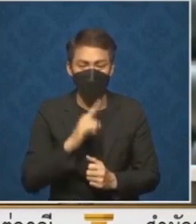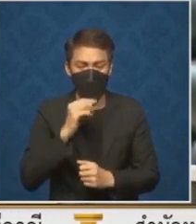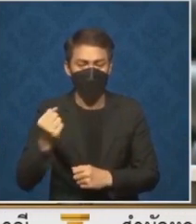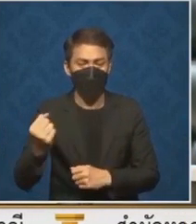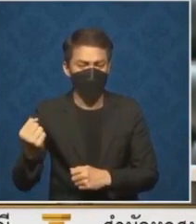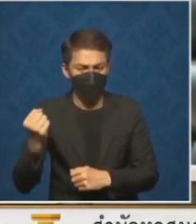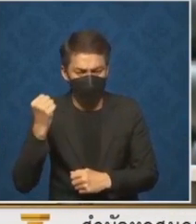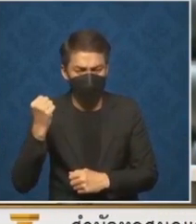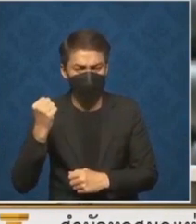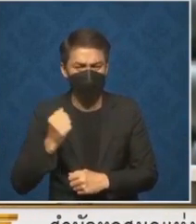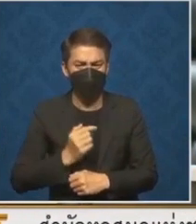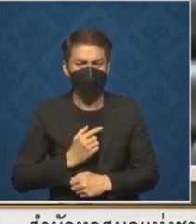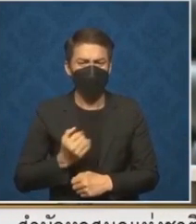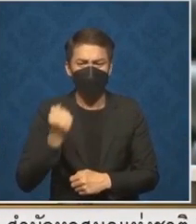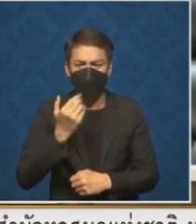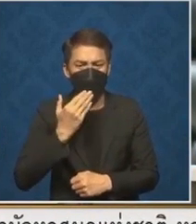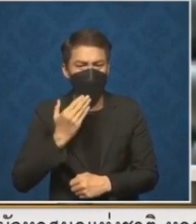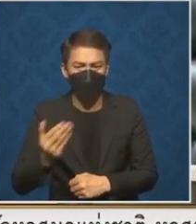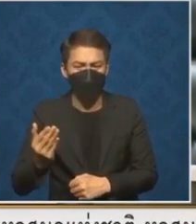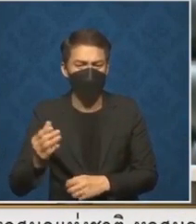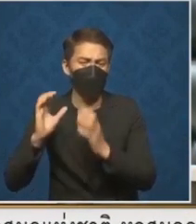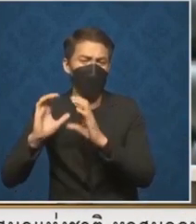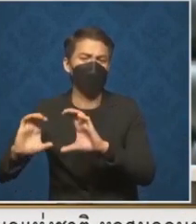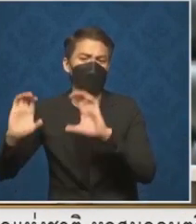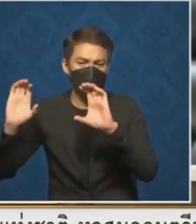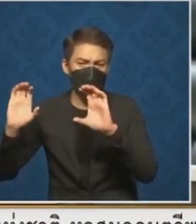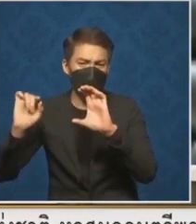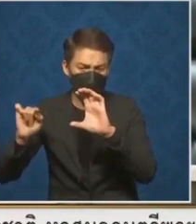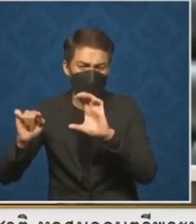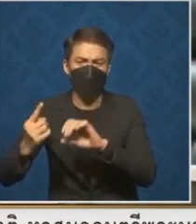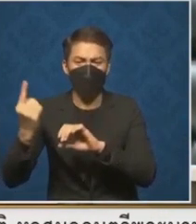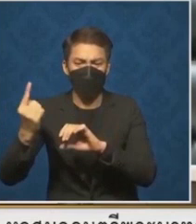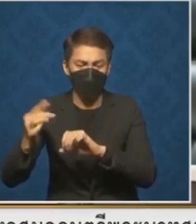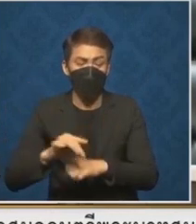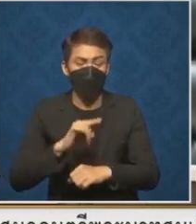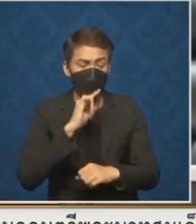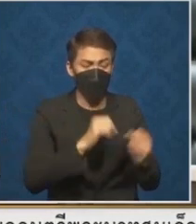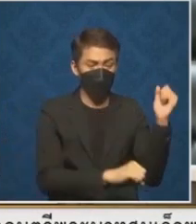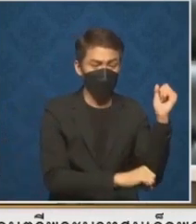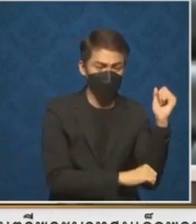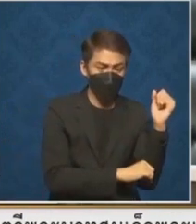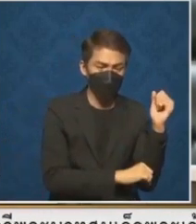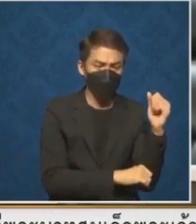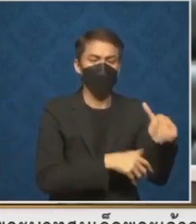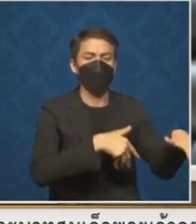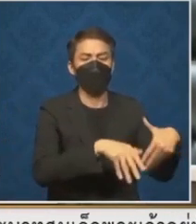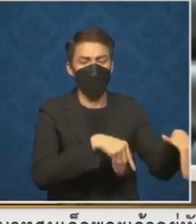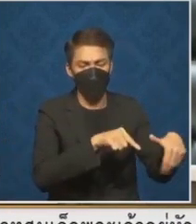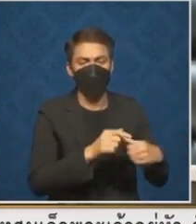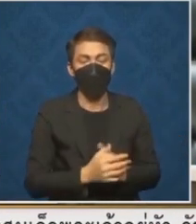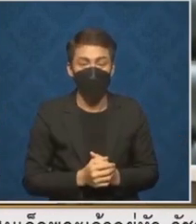ฟาร์มมั่นคงมั่งข้างยั่งยืนของคาราชการแล้วเปนฟาร์มจนยิงกจนของประชาชน